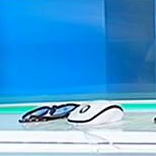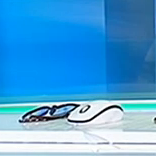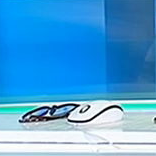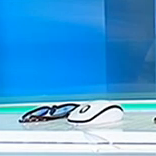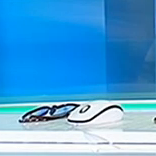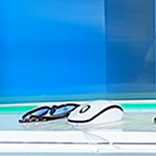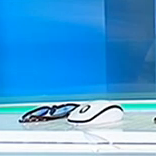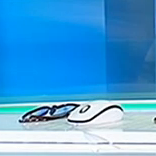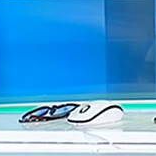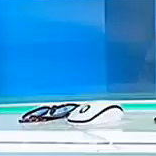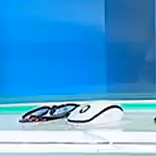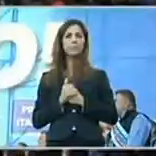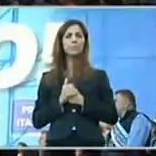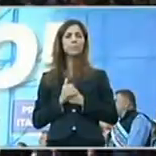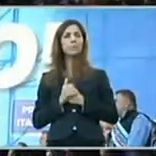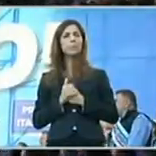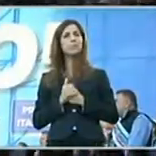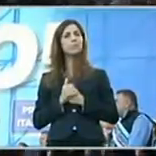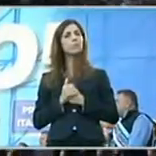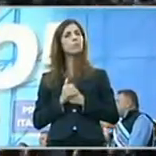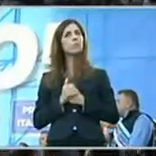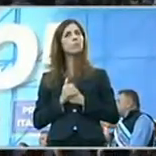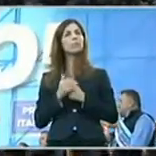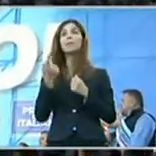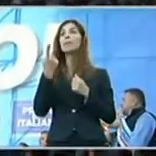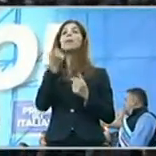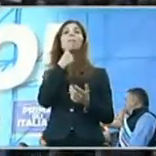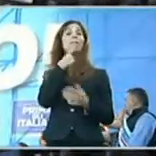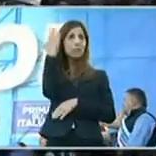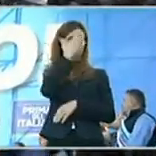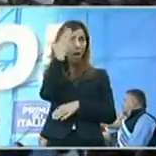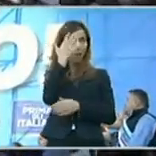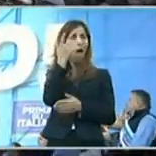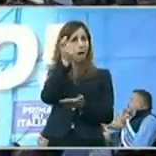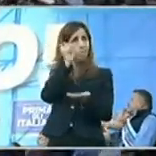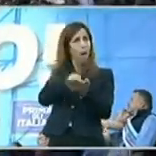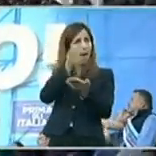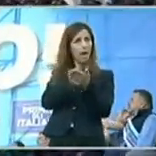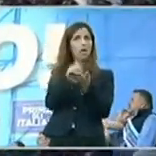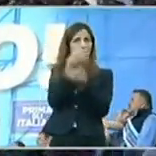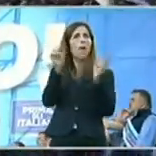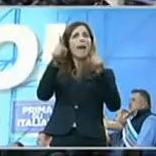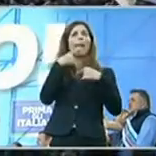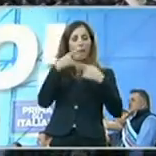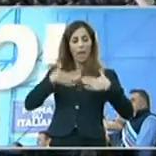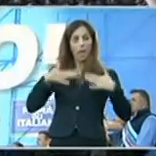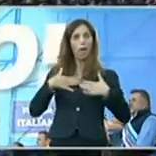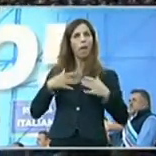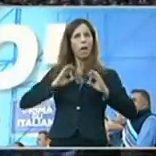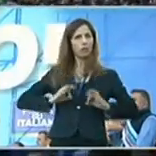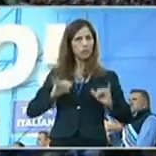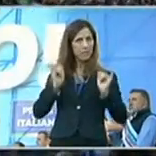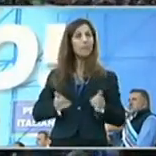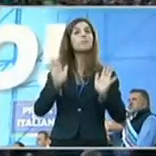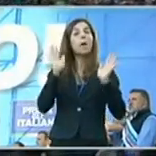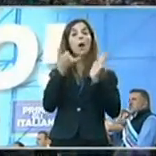senza variazione. Questo Alessandro Campi. Questo ne parliamo forse dopo. L'Umbria subito. È il giro di boa di tutta questa discorso. Certo. Possiamo